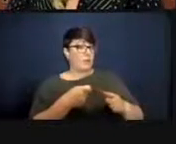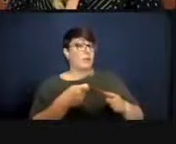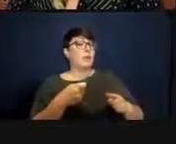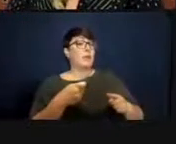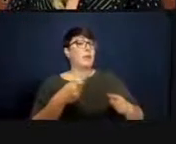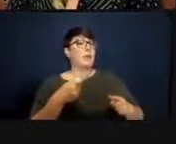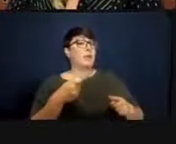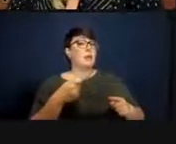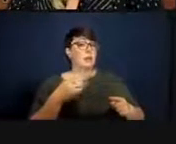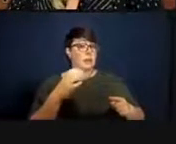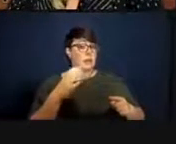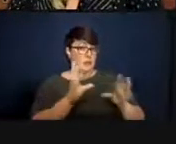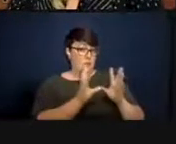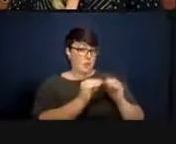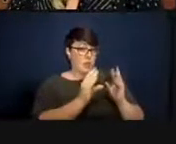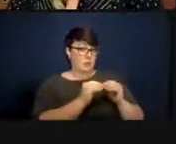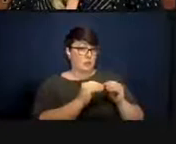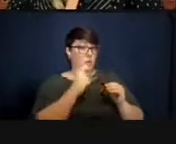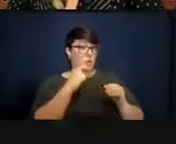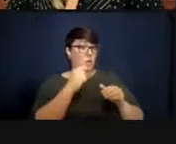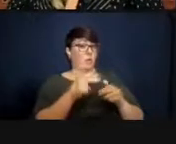Hapa